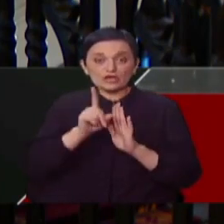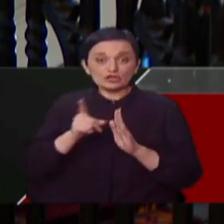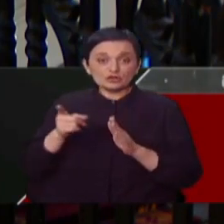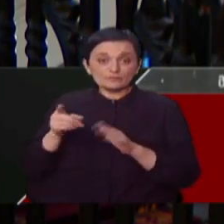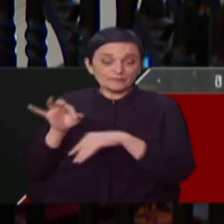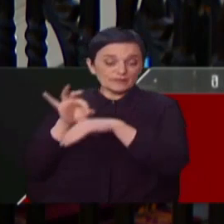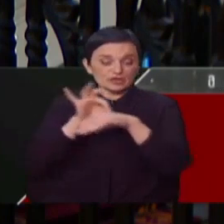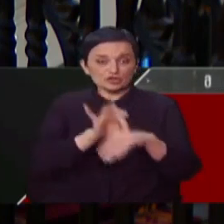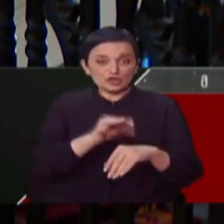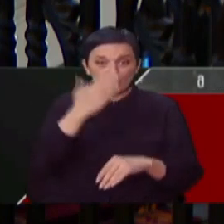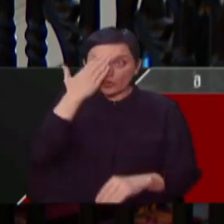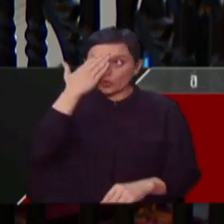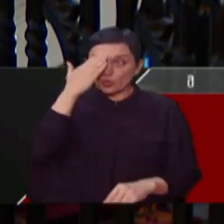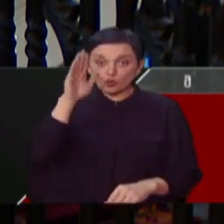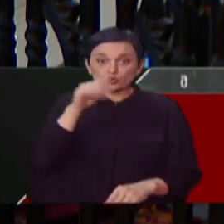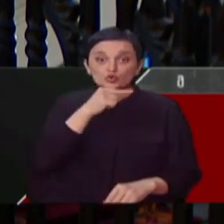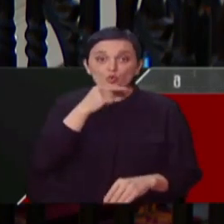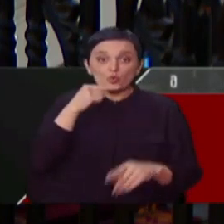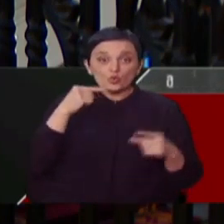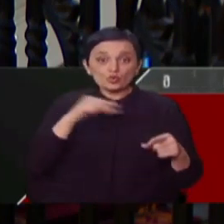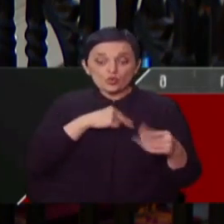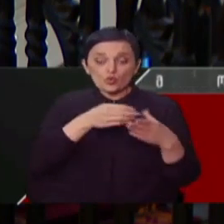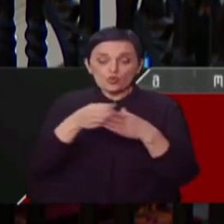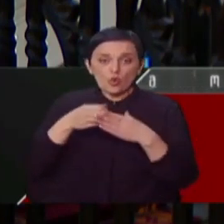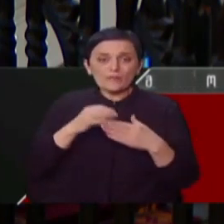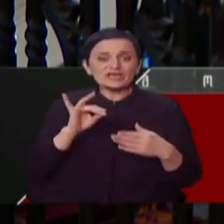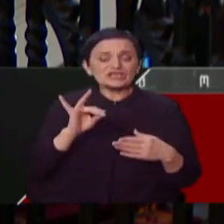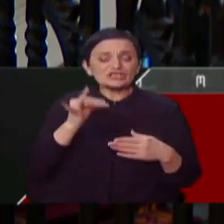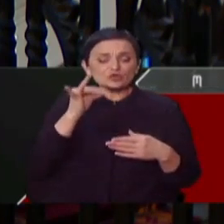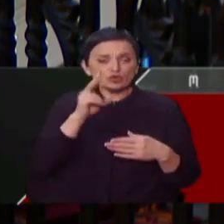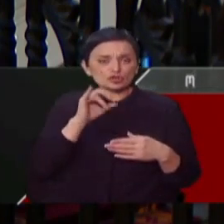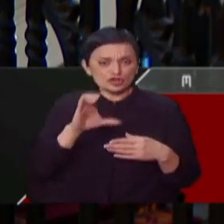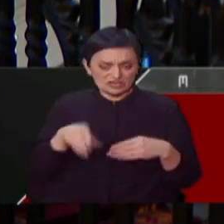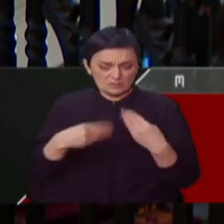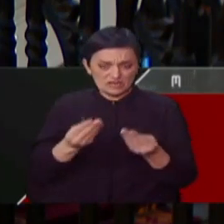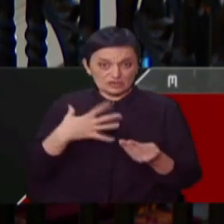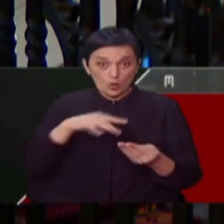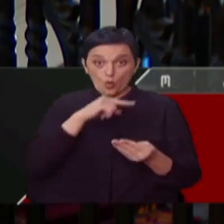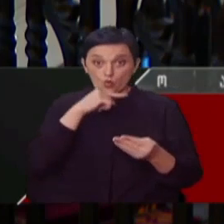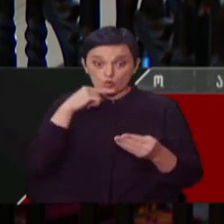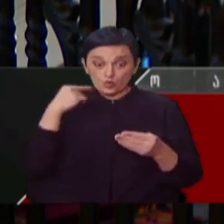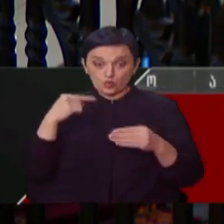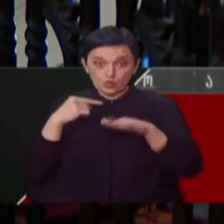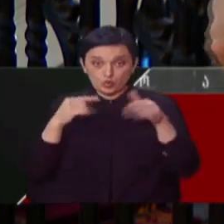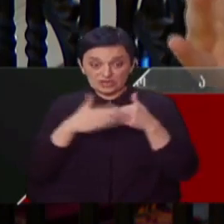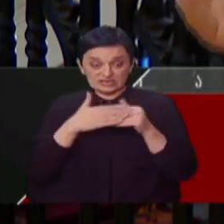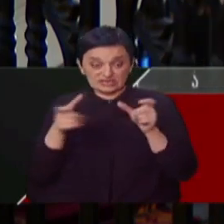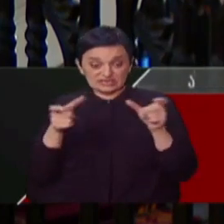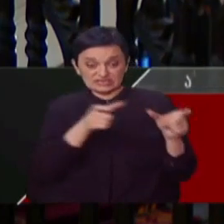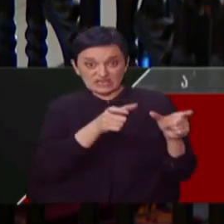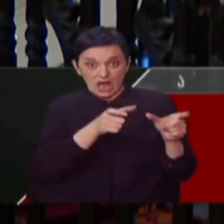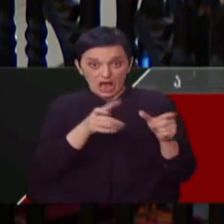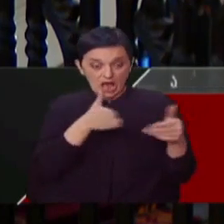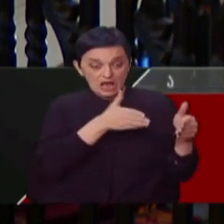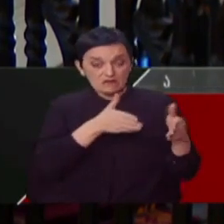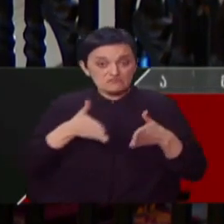vihonot. Uțhoeti și ruseti din gamosului companie. Istoriul și-a simit, s-a sacatul ăsta, ruseti are sancțirebuli, argadis,